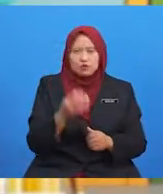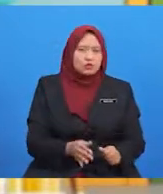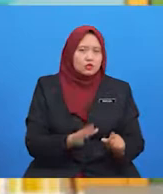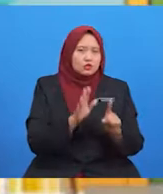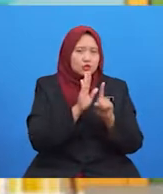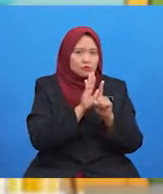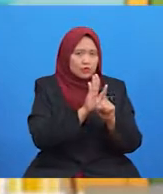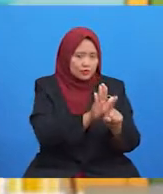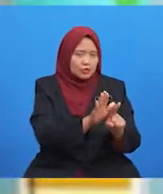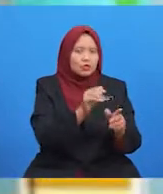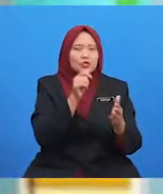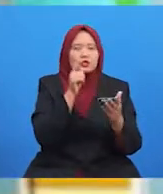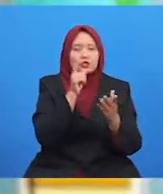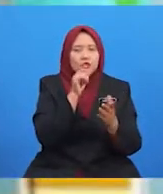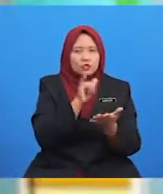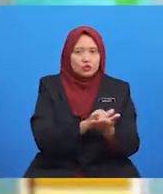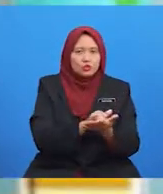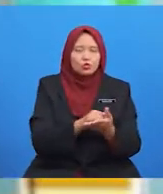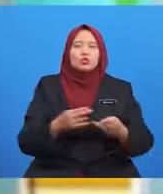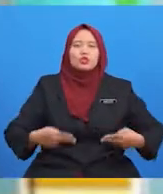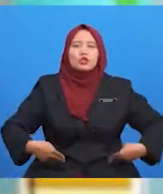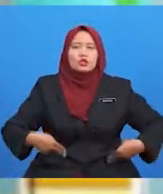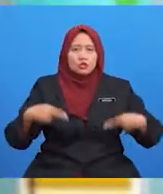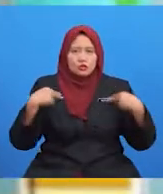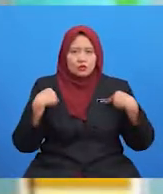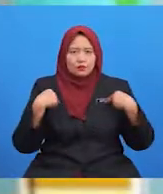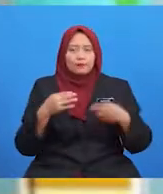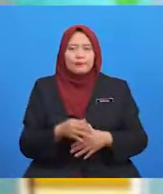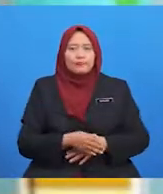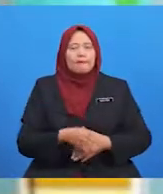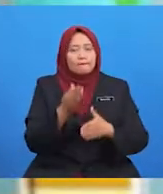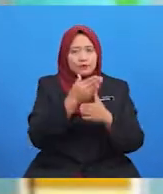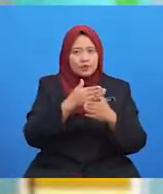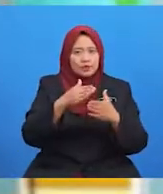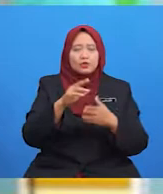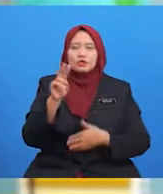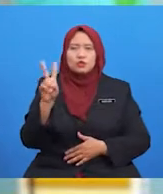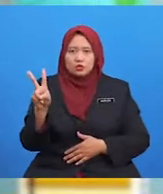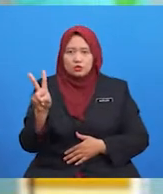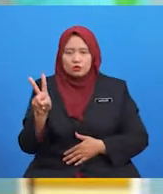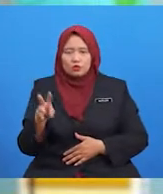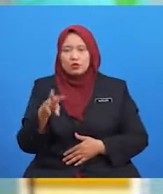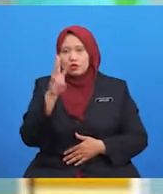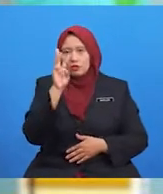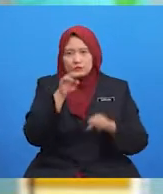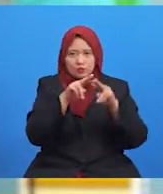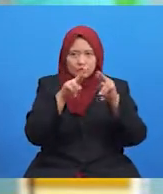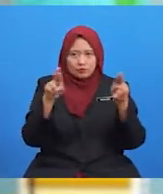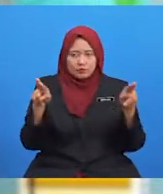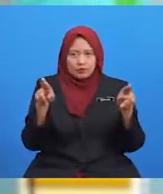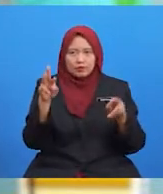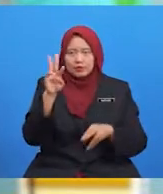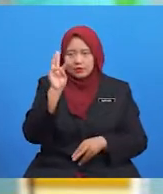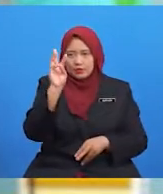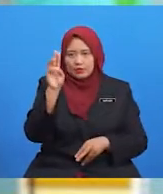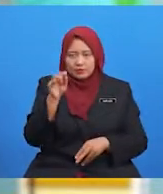hidup. Dan bahagian kedua, iaitu rangkap 6 hingga 8 pula, memaparkan